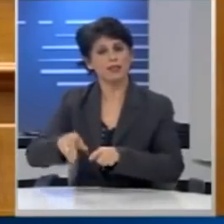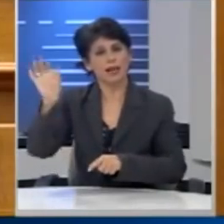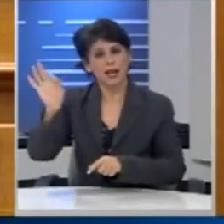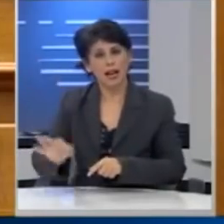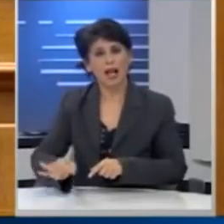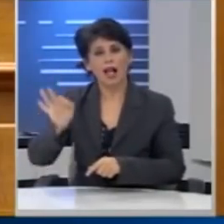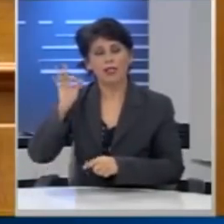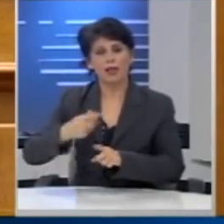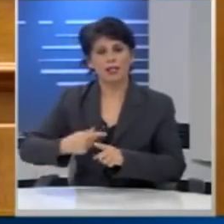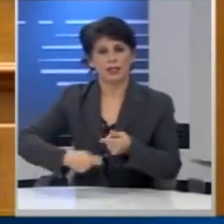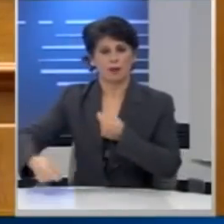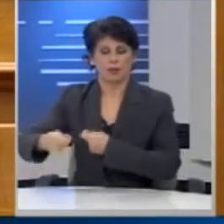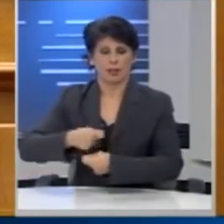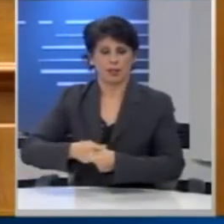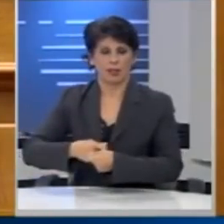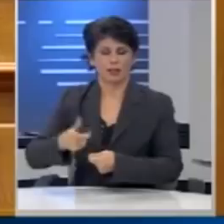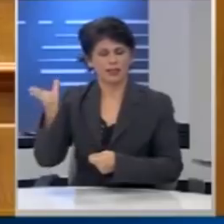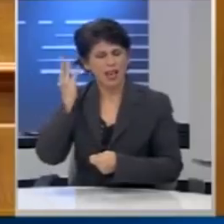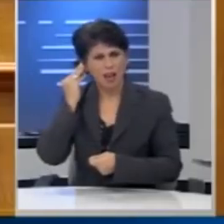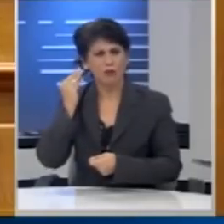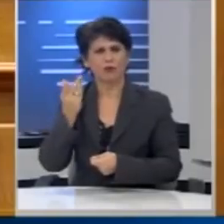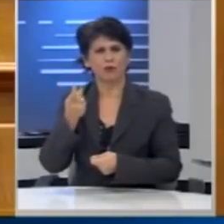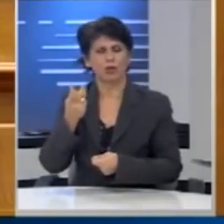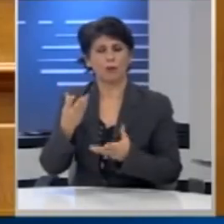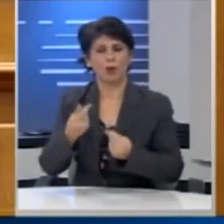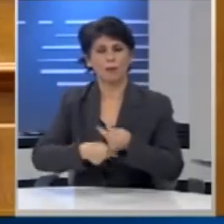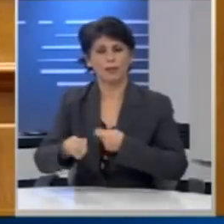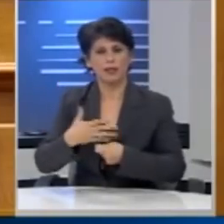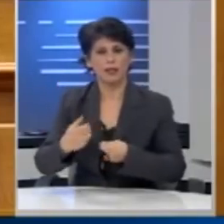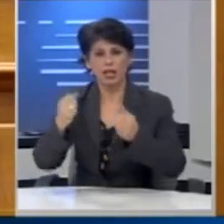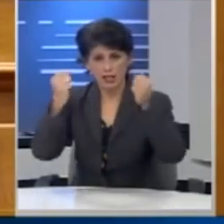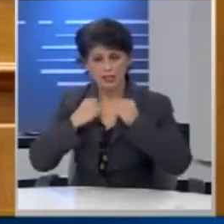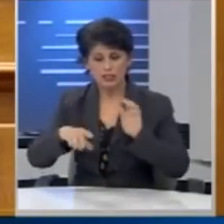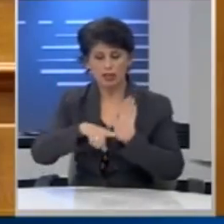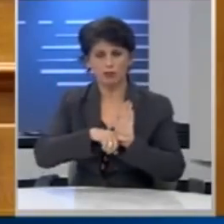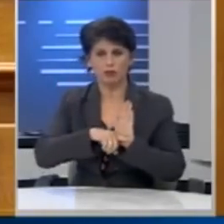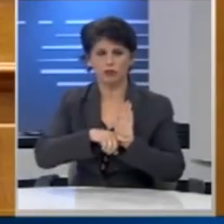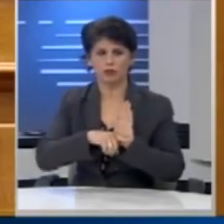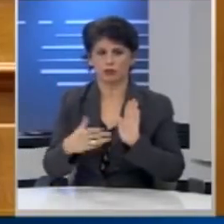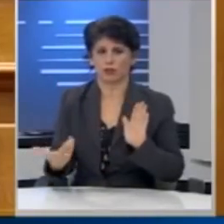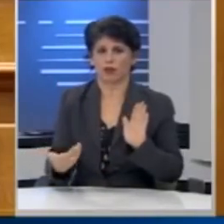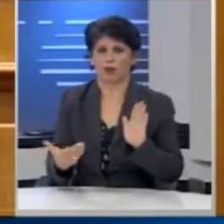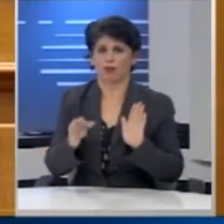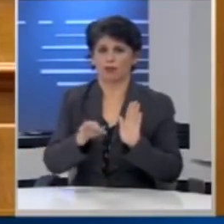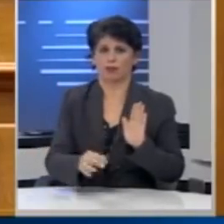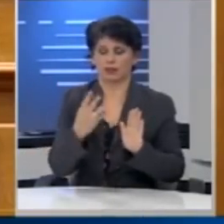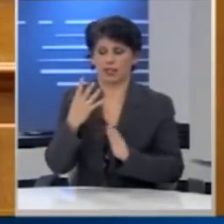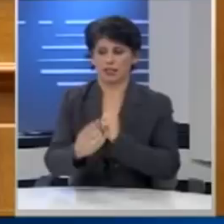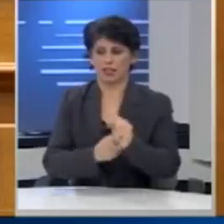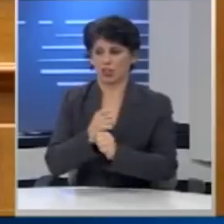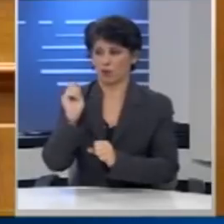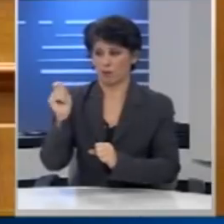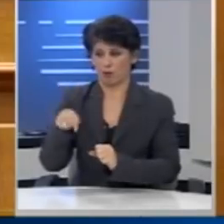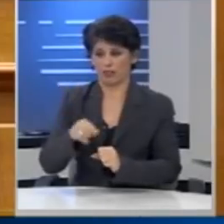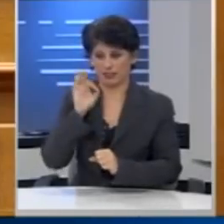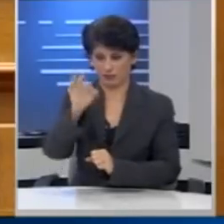ελληνική επιχείρηση. Και άκουσα και το επιχείρημα ότι πολλές επιχειρήσεις είναι ζημιογόνες. Τις καταλήξατε ζημιογόνες με 4 χρόνια πολιτική σας,